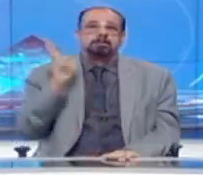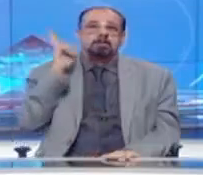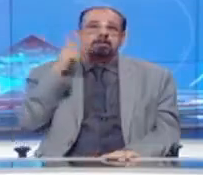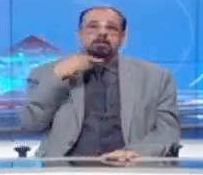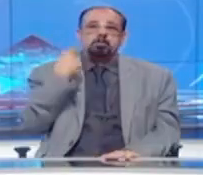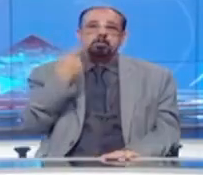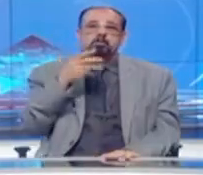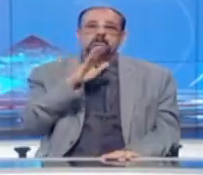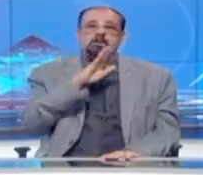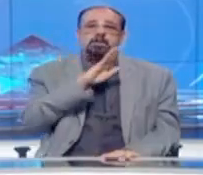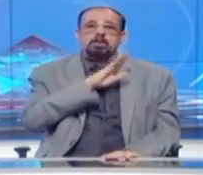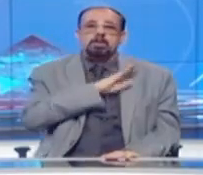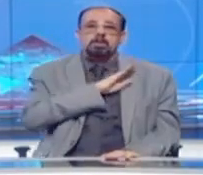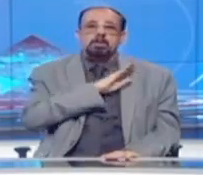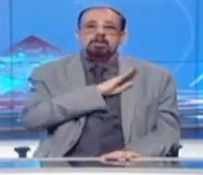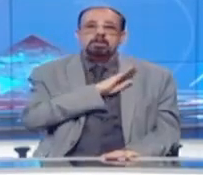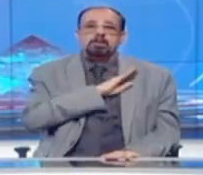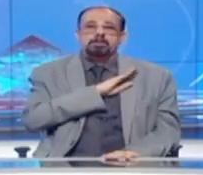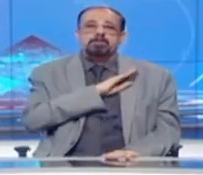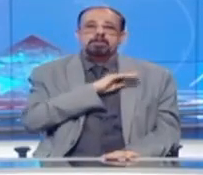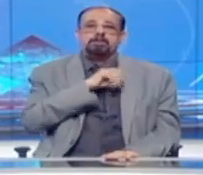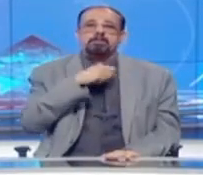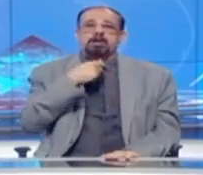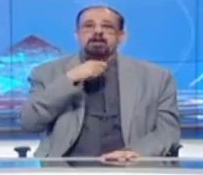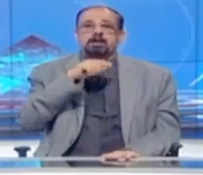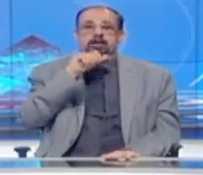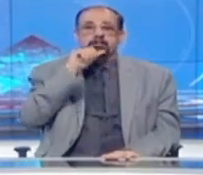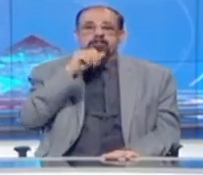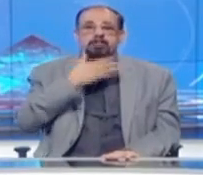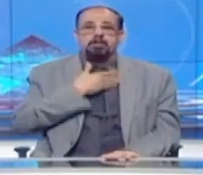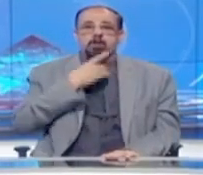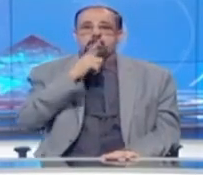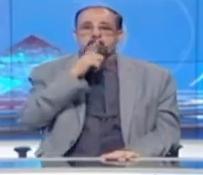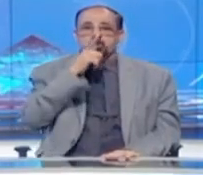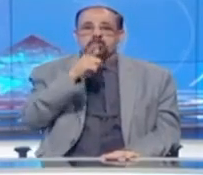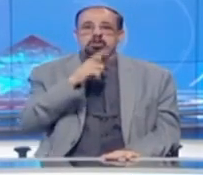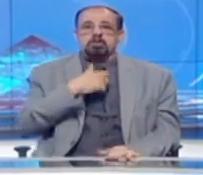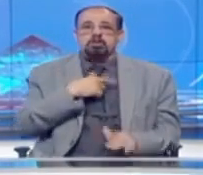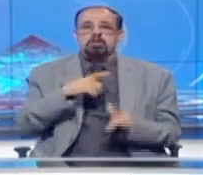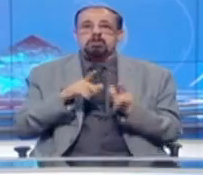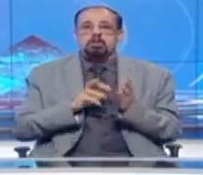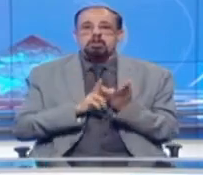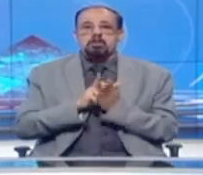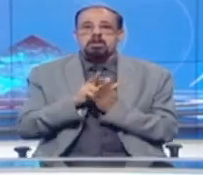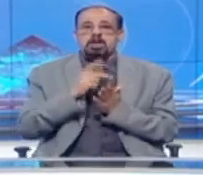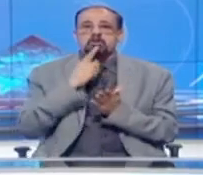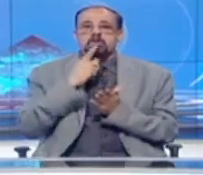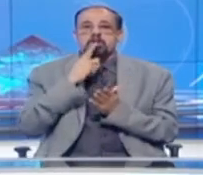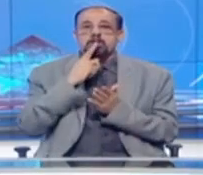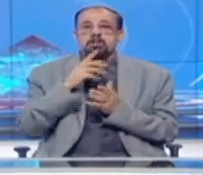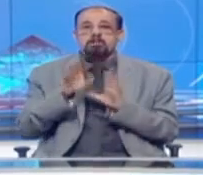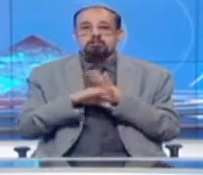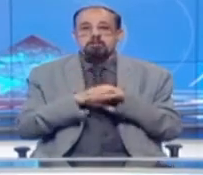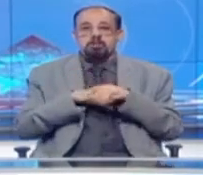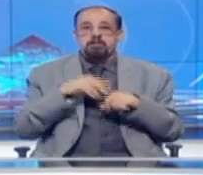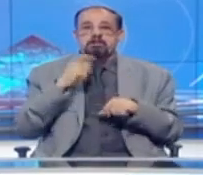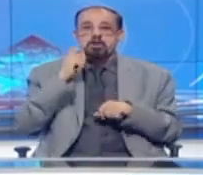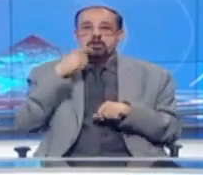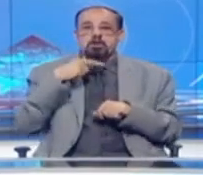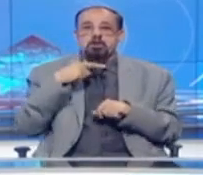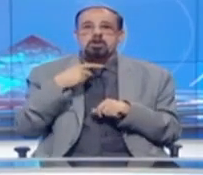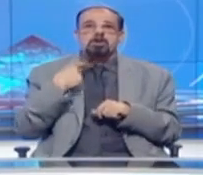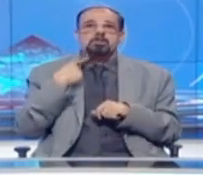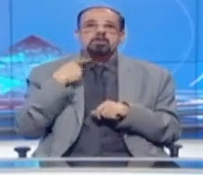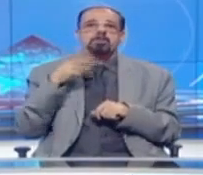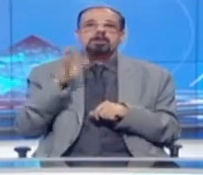نقلت وكالة انترفاكس للأنباء عن وزارة الدفاع الروسية قولها إن استخدام قذائف اليورانيوم المستنفد في أوكرانيا